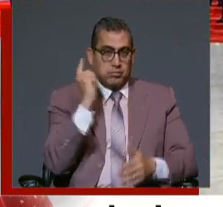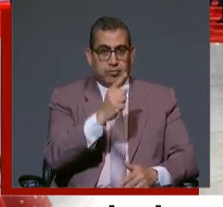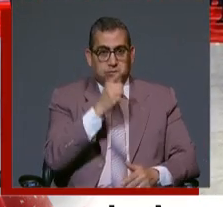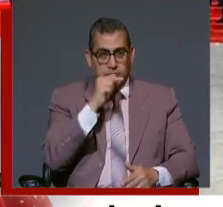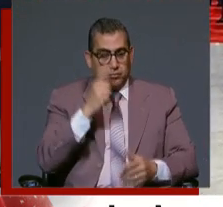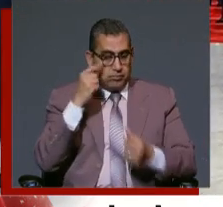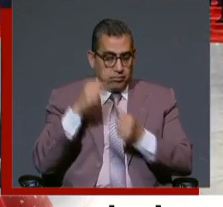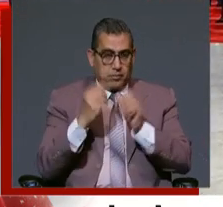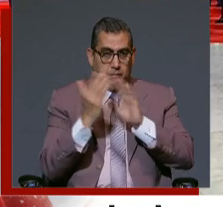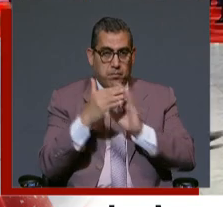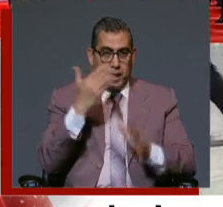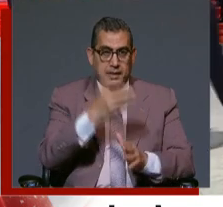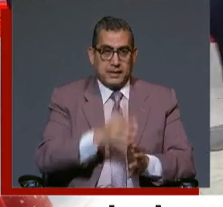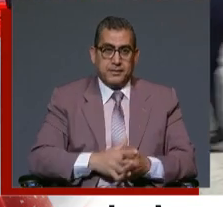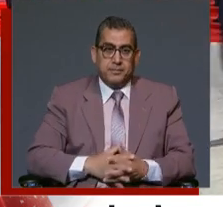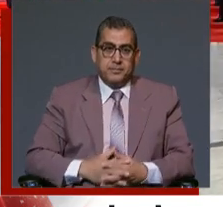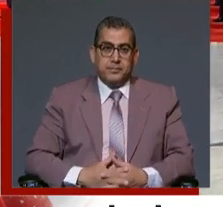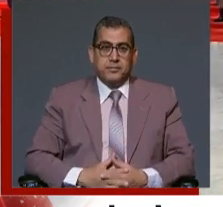للتاريخ.